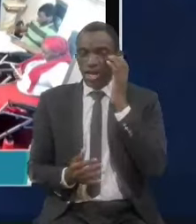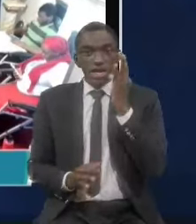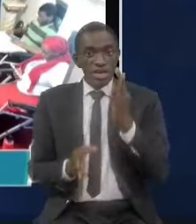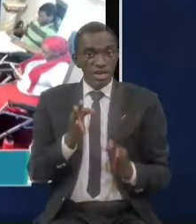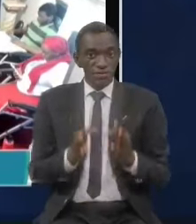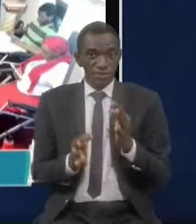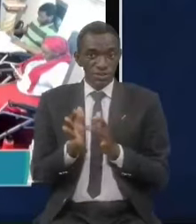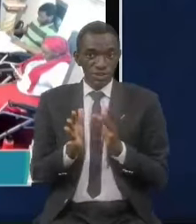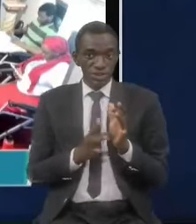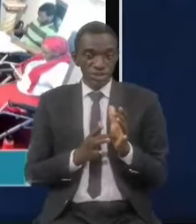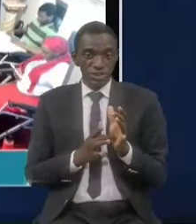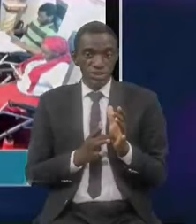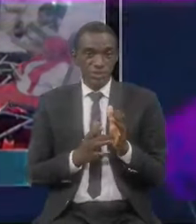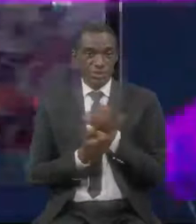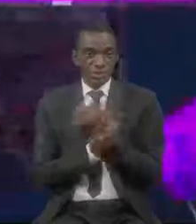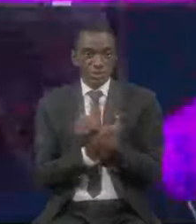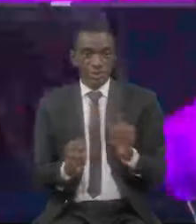Maintenant, si Jésus ne vous sauve pas,